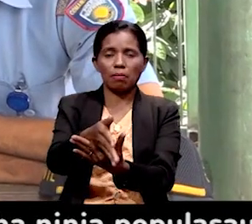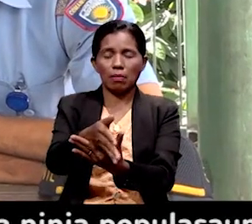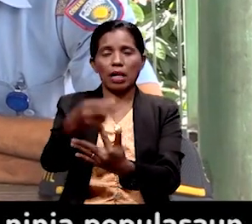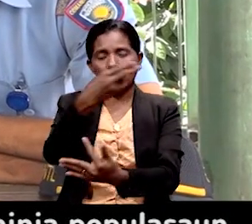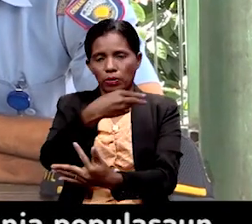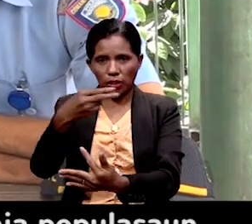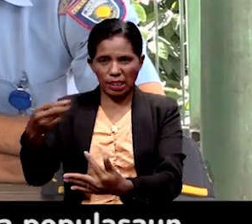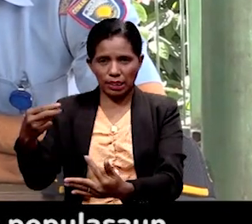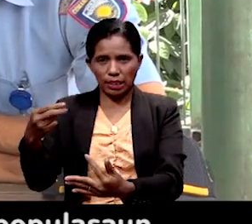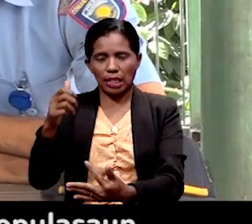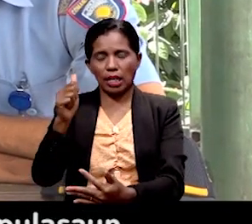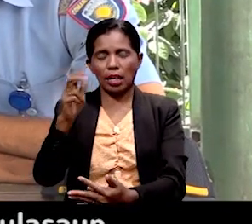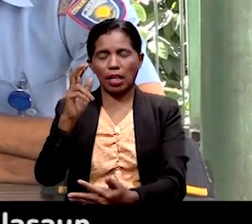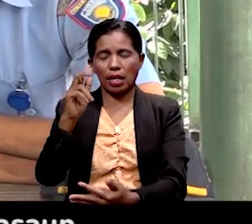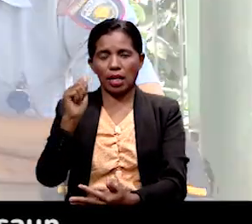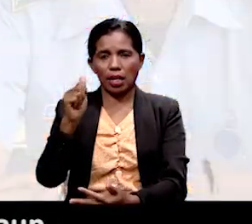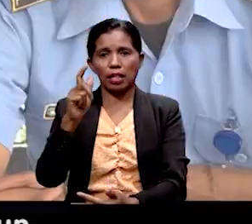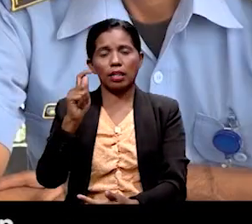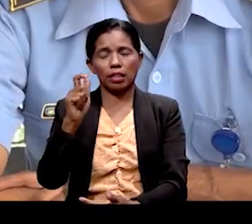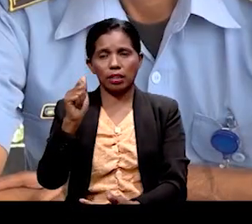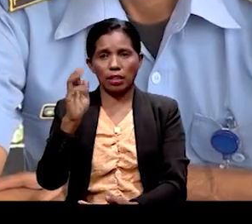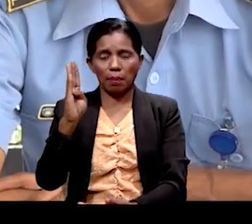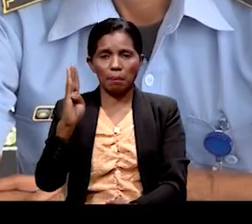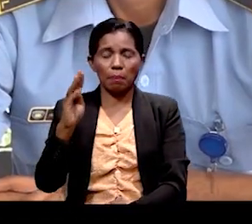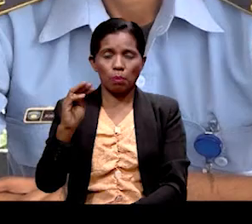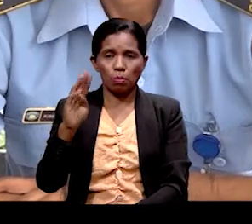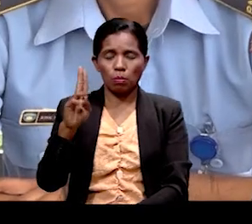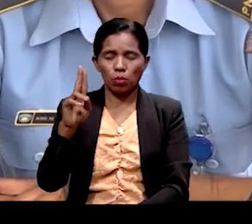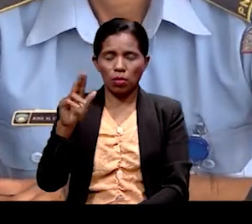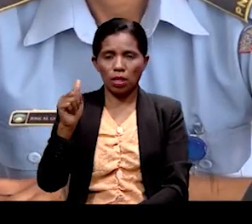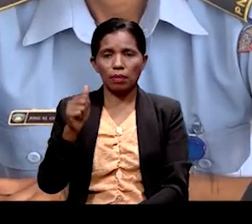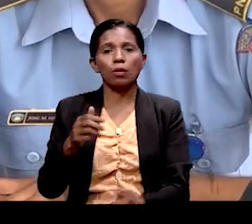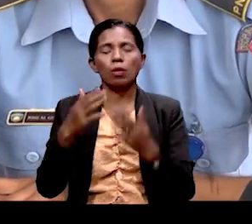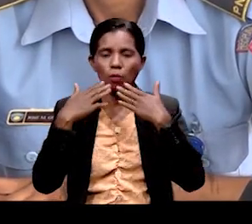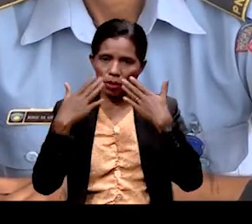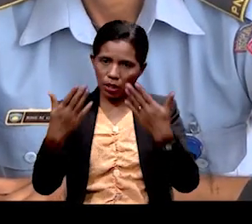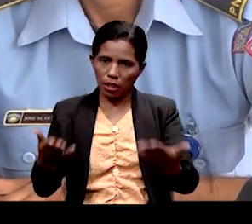Indonesia Atambua hodi bahalo aktivitas yang lama hato obrigado wain ba